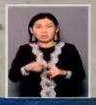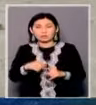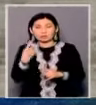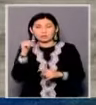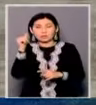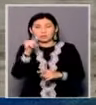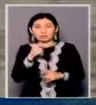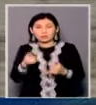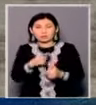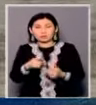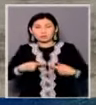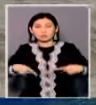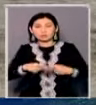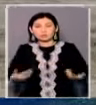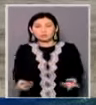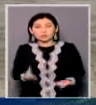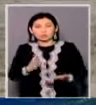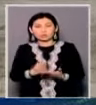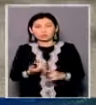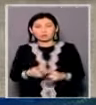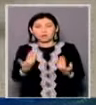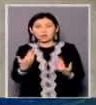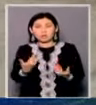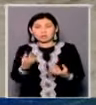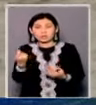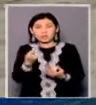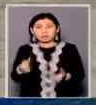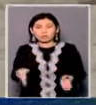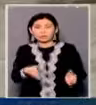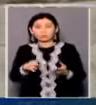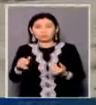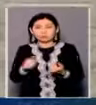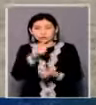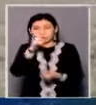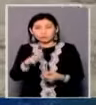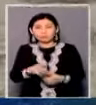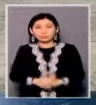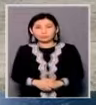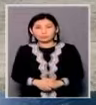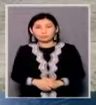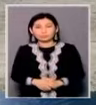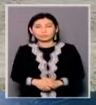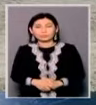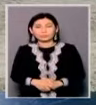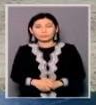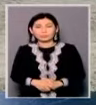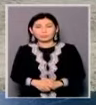жылдан бері аталған мекенжайда тұрады. Содан бері шағын көшеге асфальт төсете алмай әуре сарсаң.